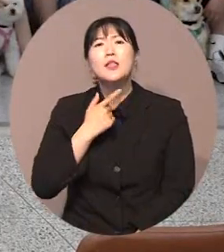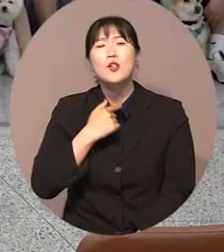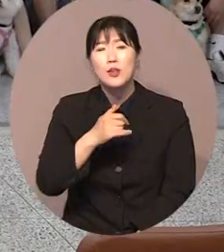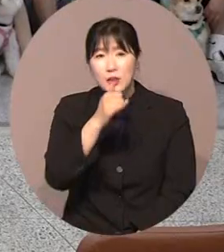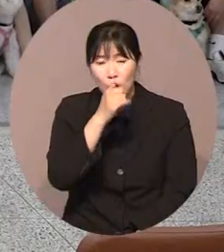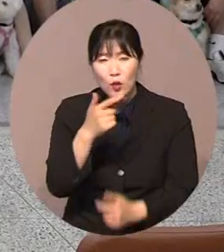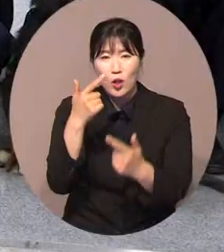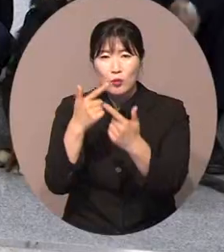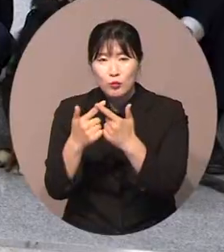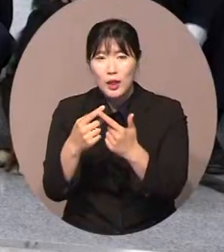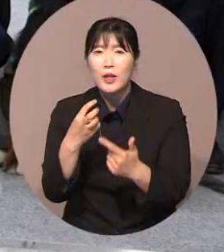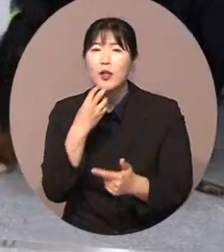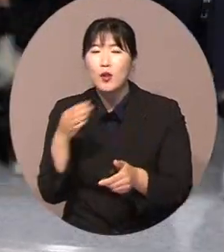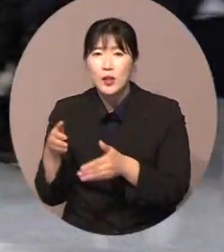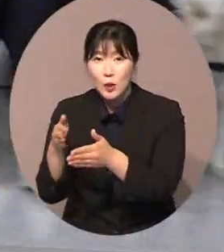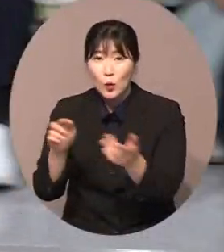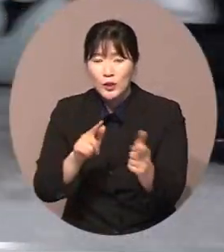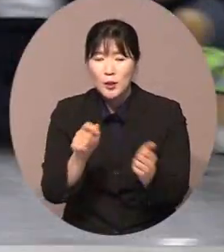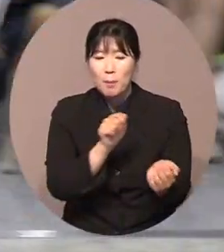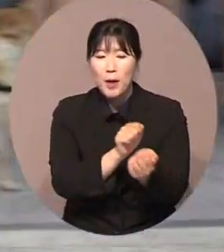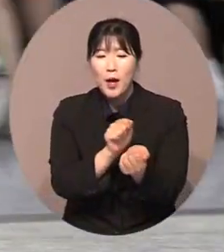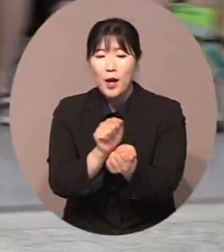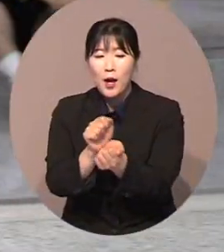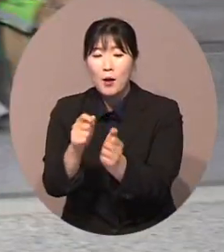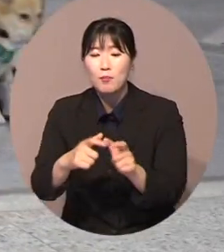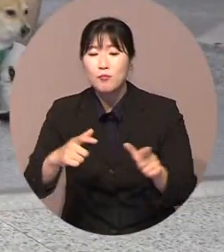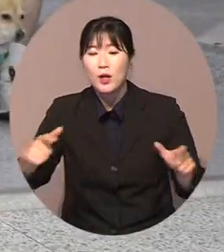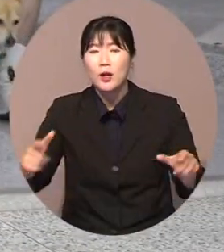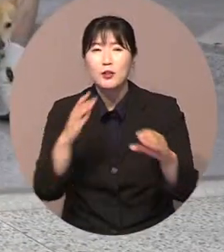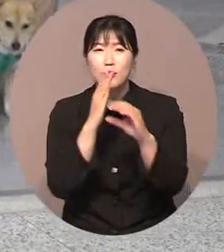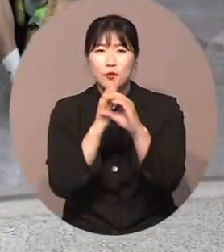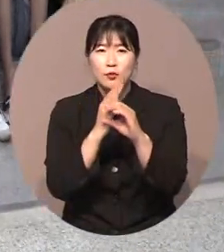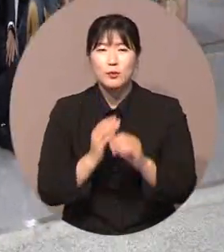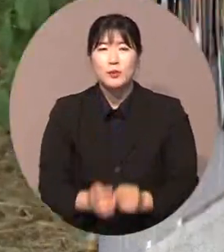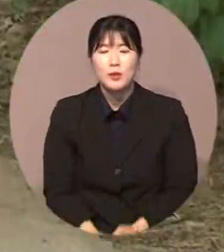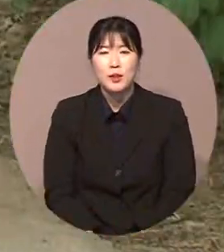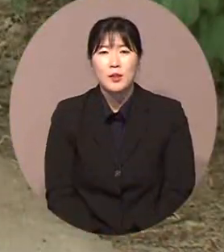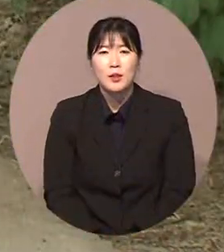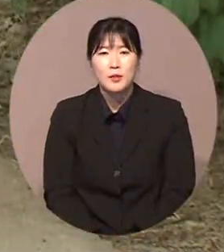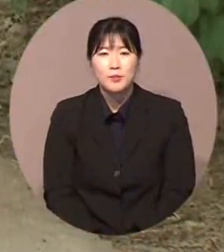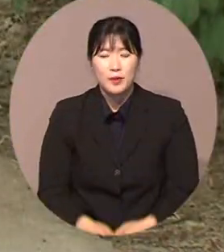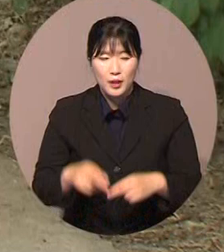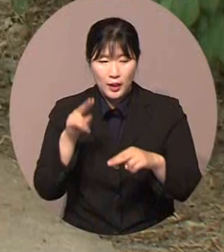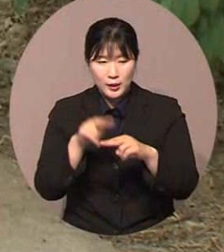부산과 경기도 안산 등 점차 지역을 확대해가고 있습니다. 앉아.